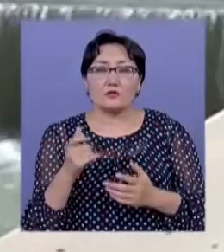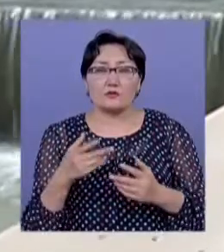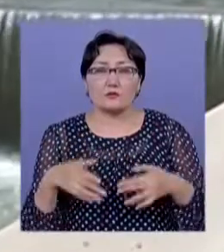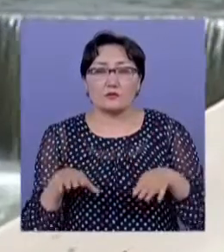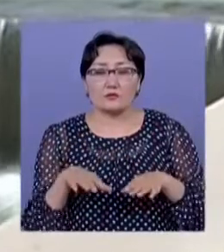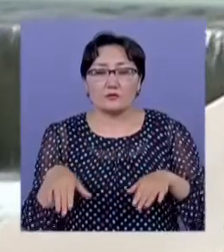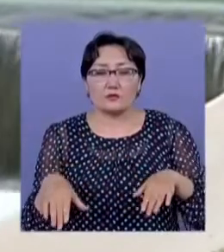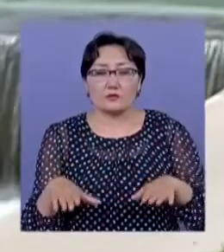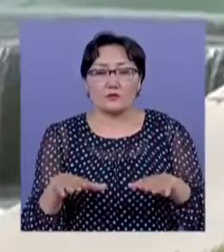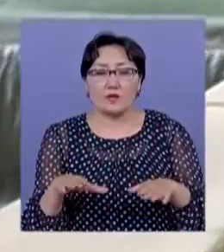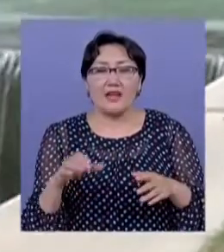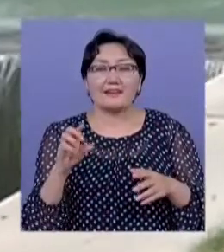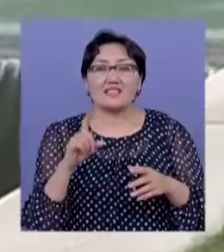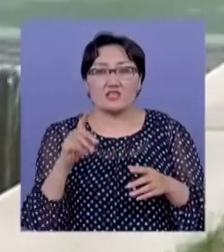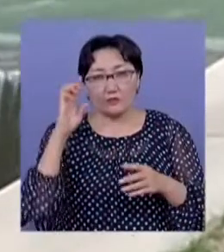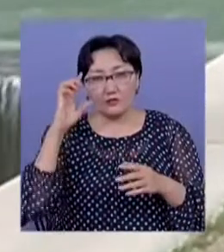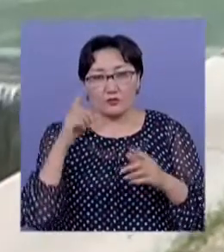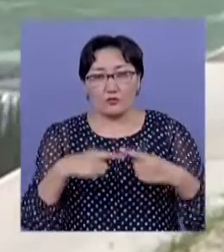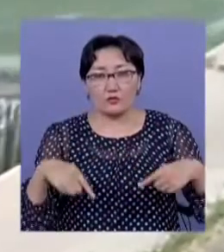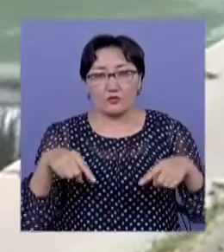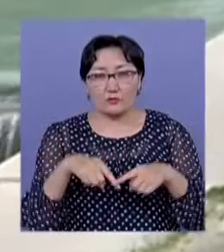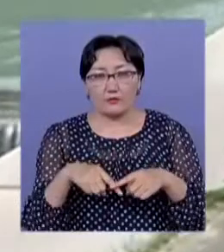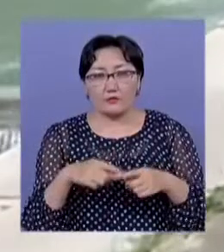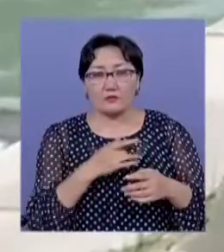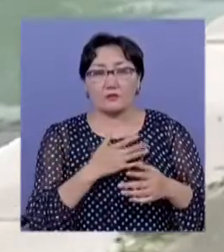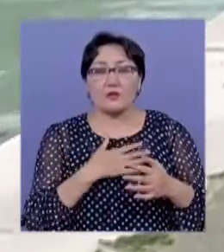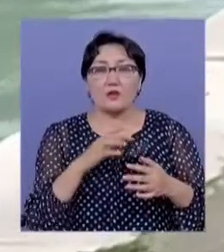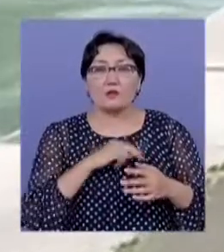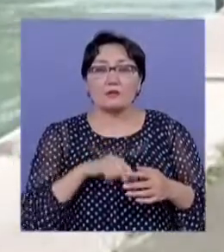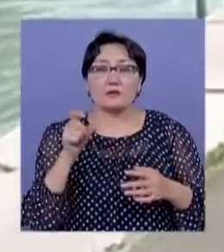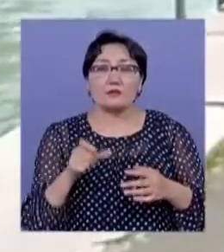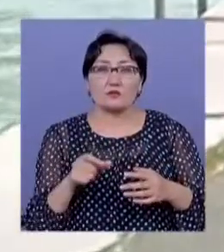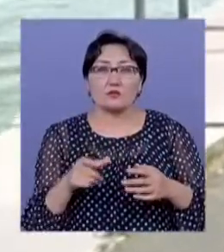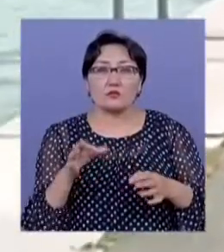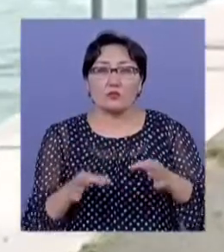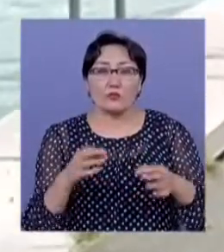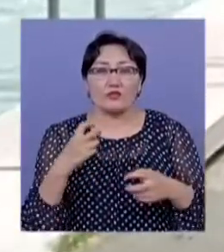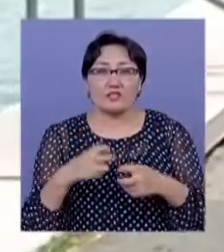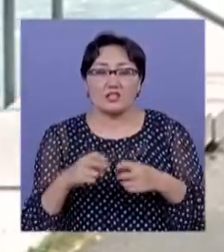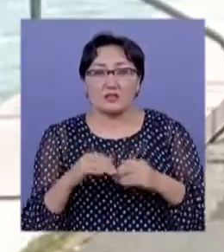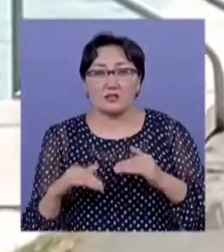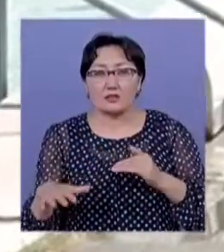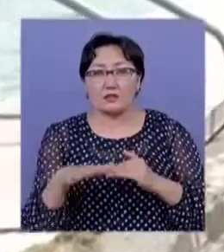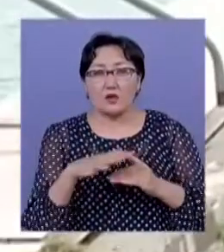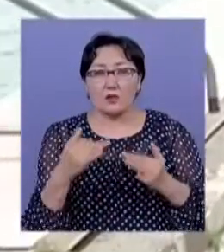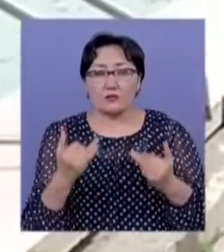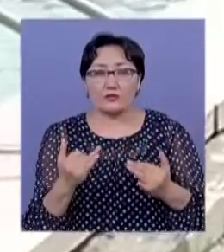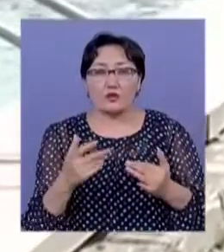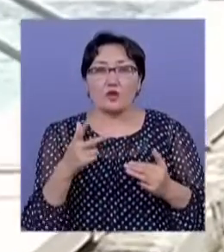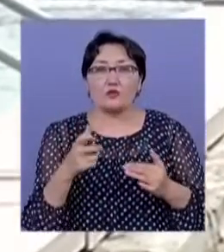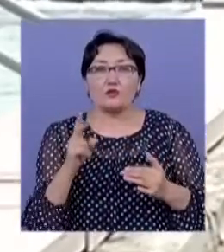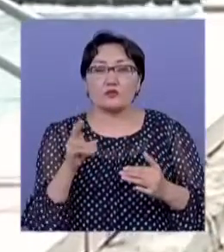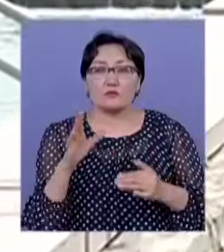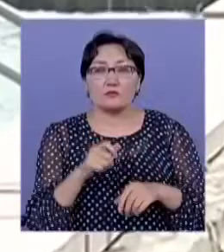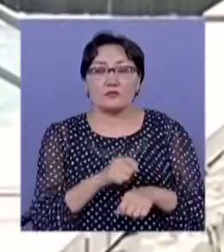қос қапталы қасселден қорғау мемлекеттік мекемесінің құзырында. Мамандардың сөзінше ойылған жерлердің көлемі бүгінгі күні 300 шаршы